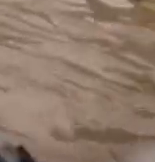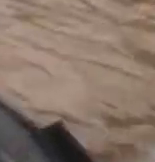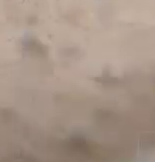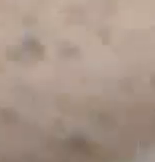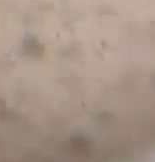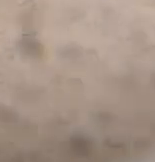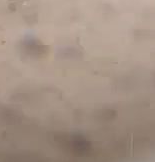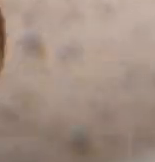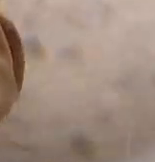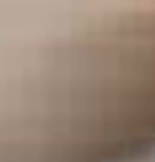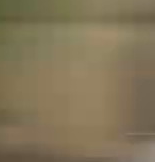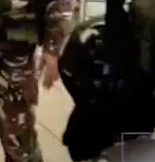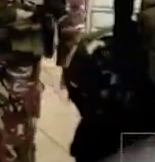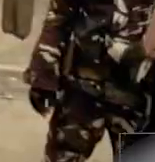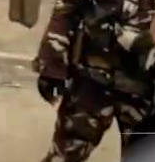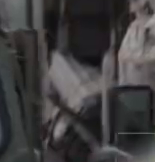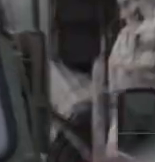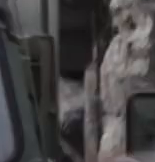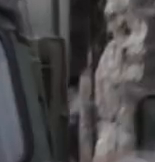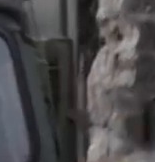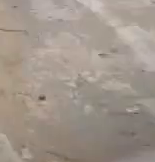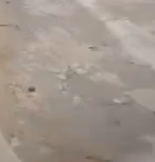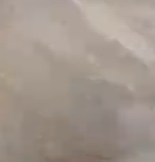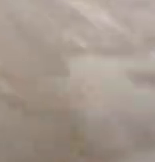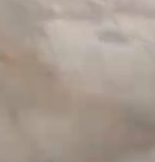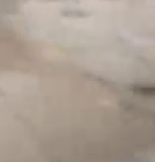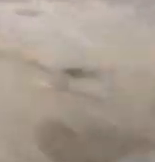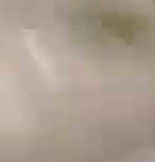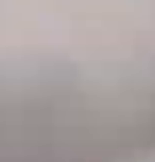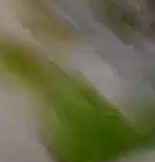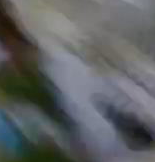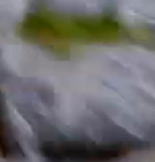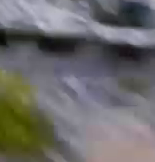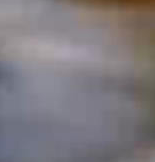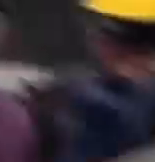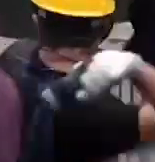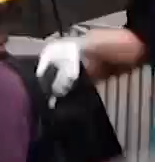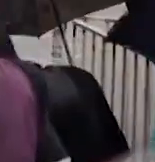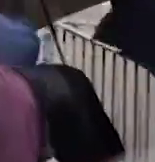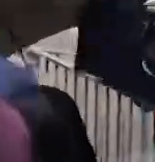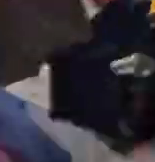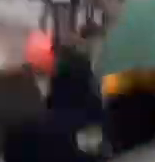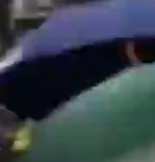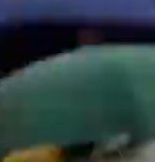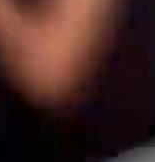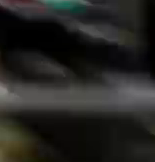Lampas bewang na yung tubig. Pero ito na ang Marawi ngayon.